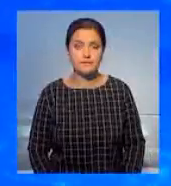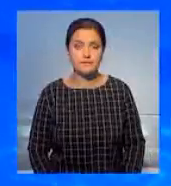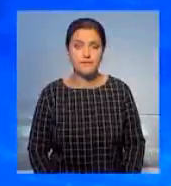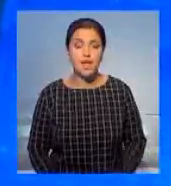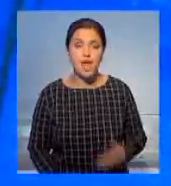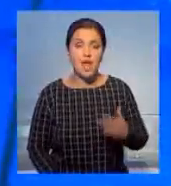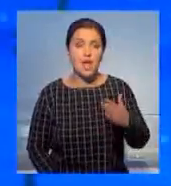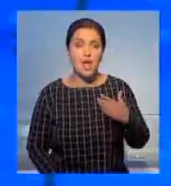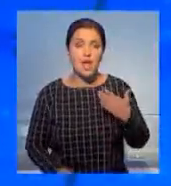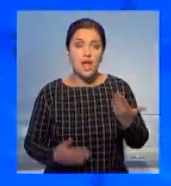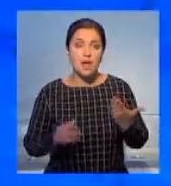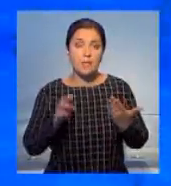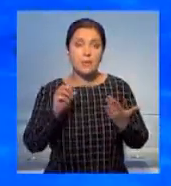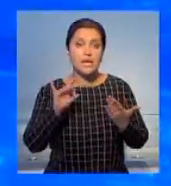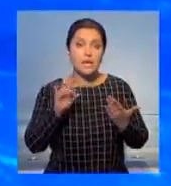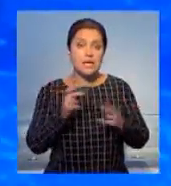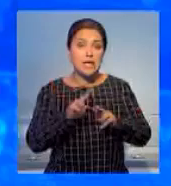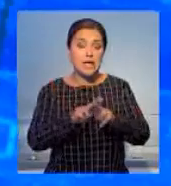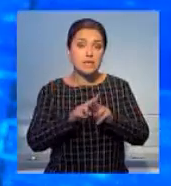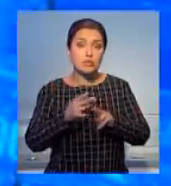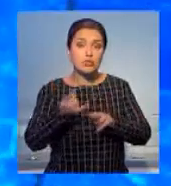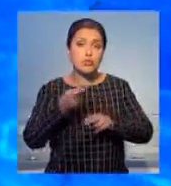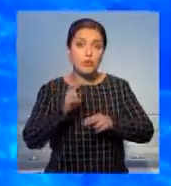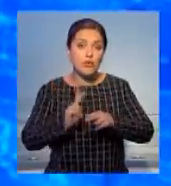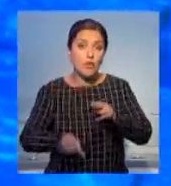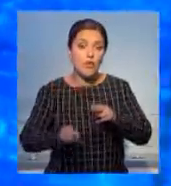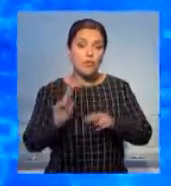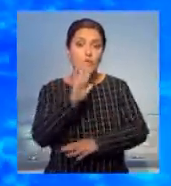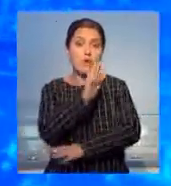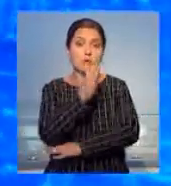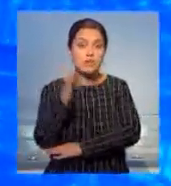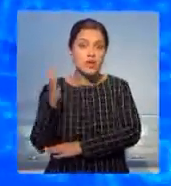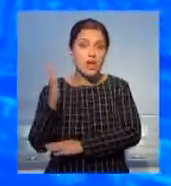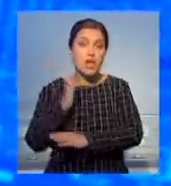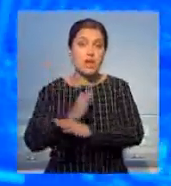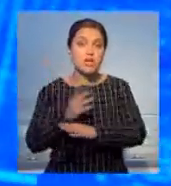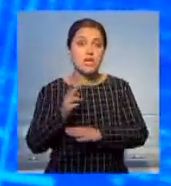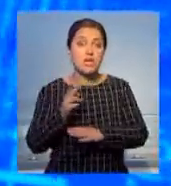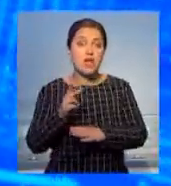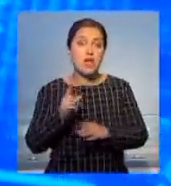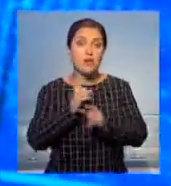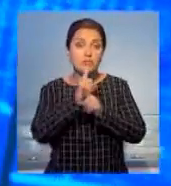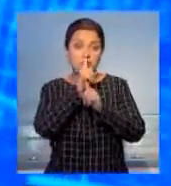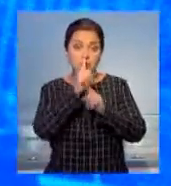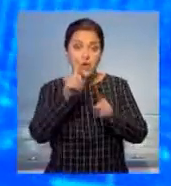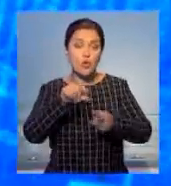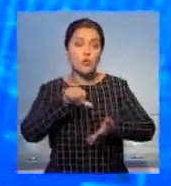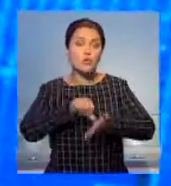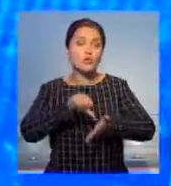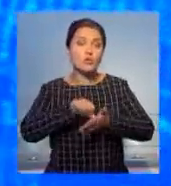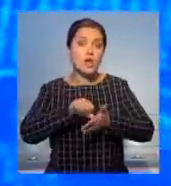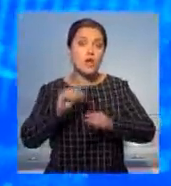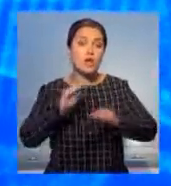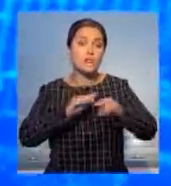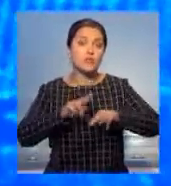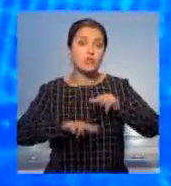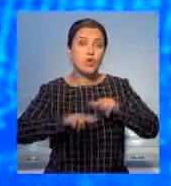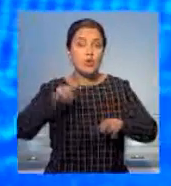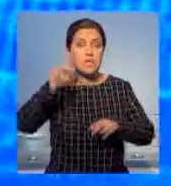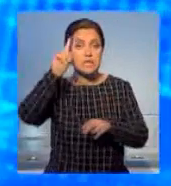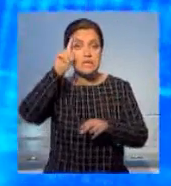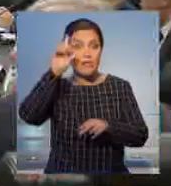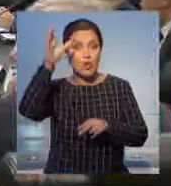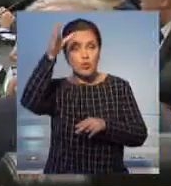На левобережье Астаны завершается строительство ботанического сада. В создании концепции уникального для евразийского пространства объекта участвуют известные